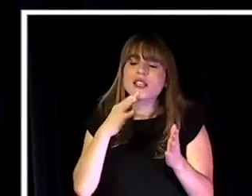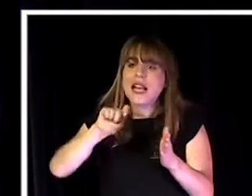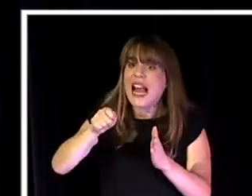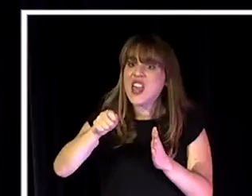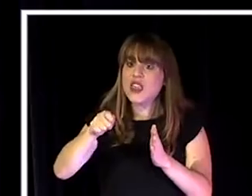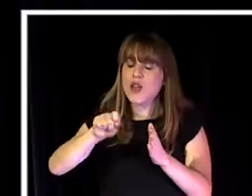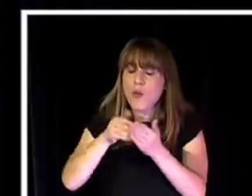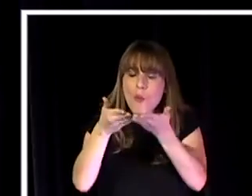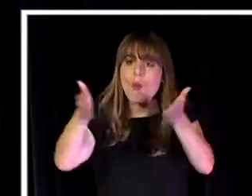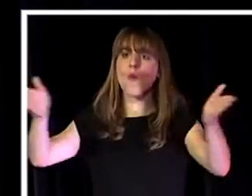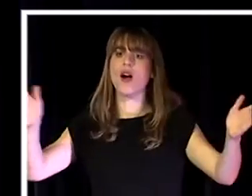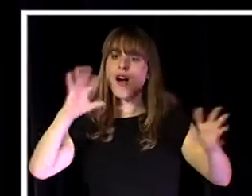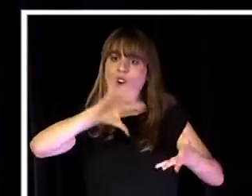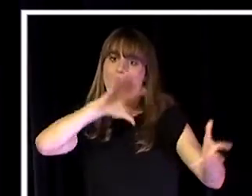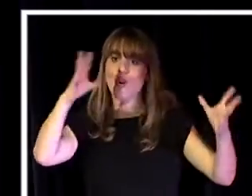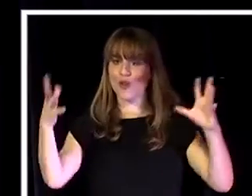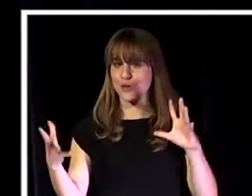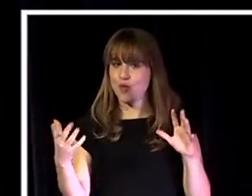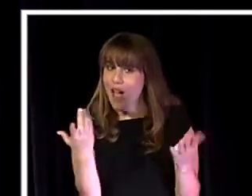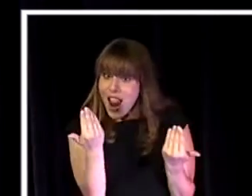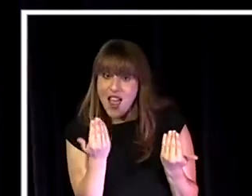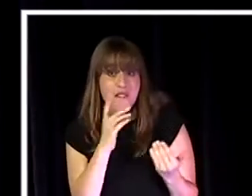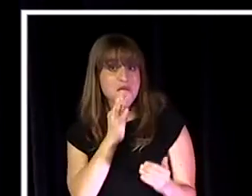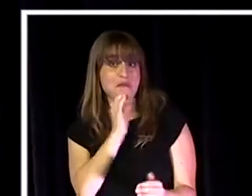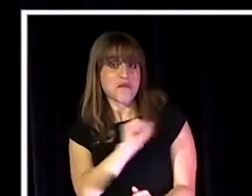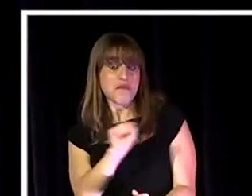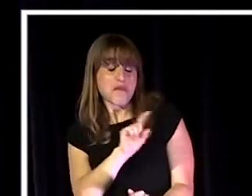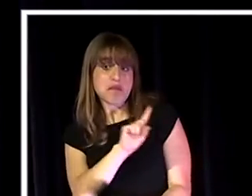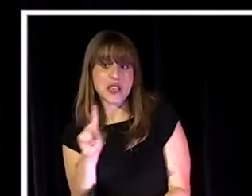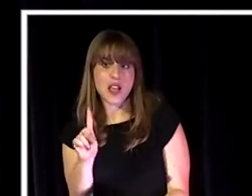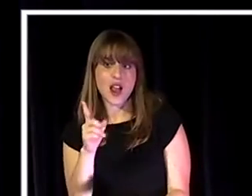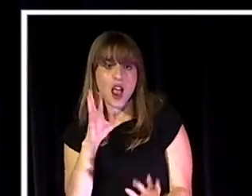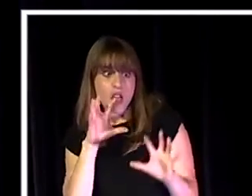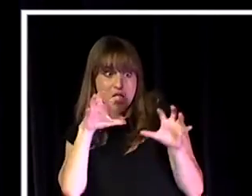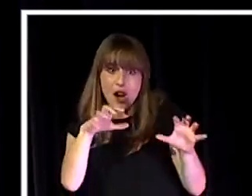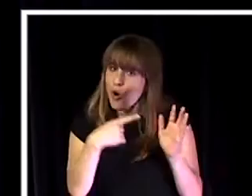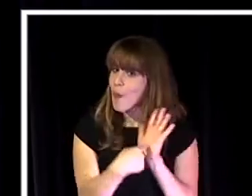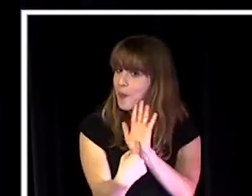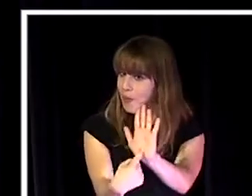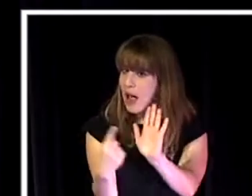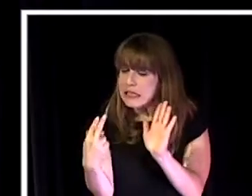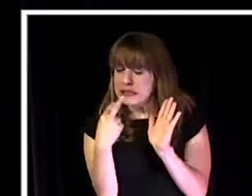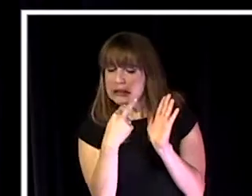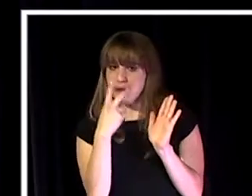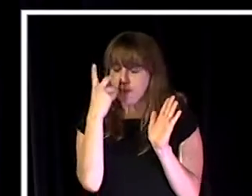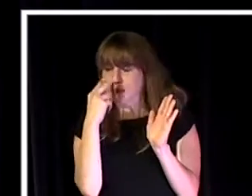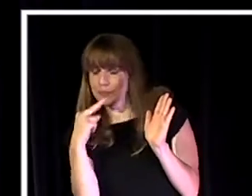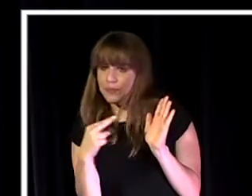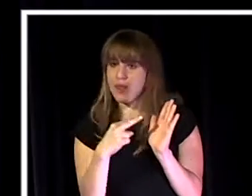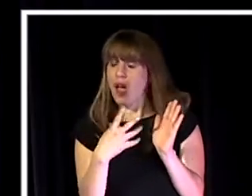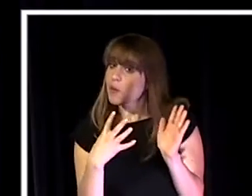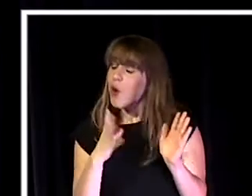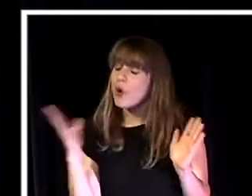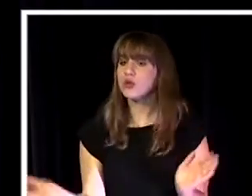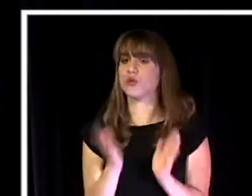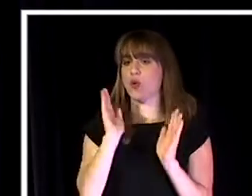Έλα, μη φοβάσαι. Τον δράκο θα τον δείξω. Θα τον δεις όσο εσύ αντέχεις. Τα όπλα, τα μαγικά